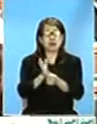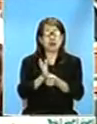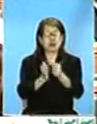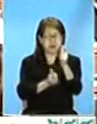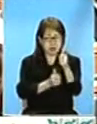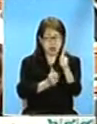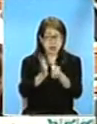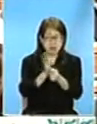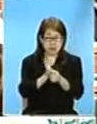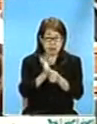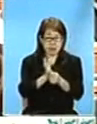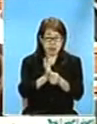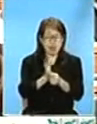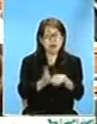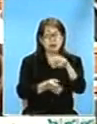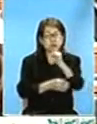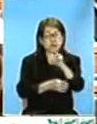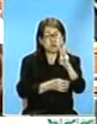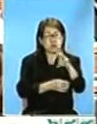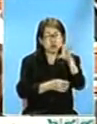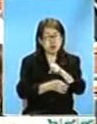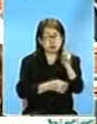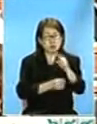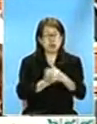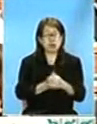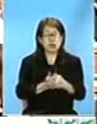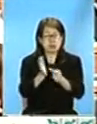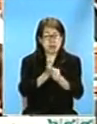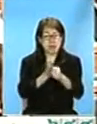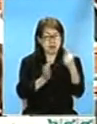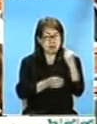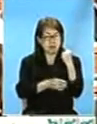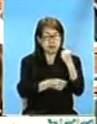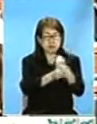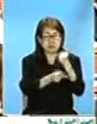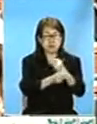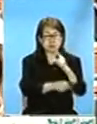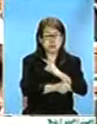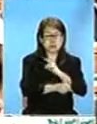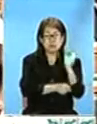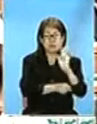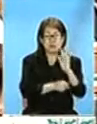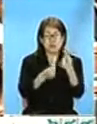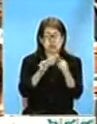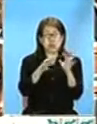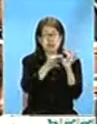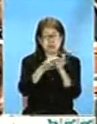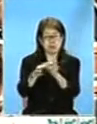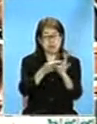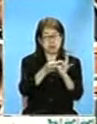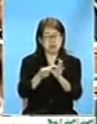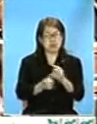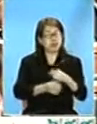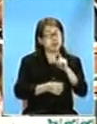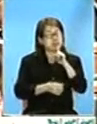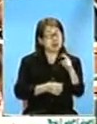แก้เรื่องที่มาและคุณสมบัติของสว.ย้ำอีกทีว่าไม่ได้แก้อำนาจหน้าที่แต่มันเกี่ยวพันกันท่านประธานที่เคารพถามว่าอำ